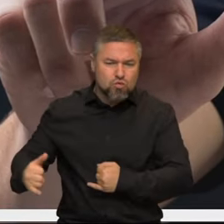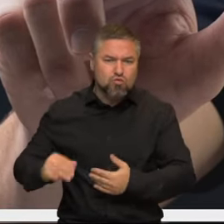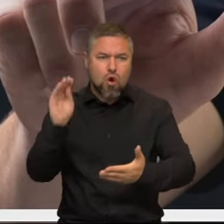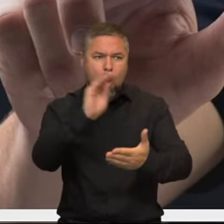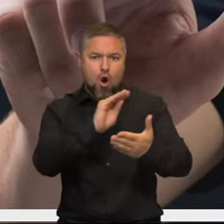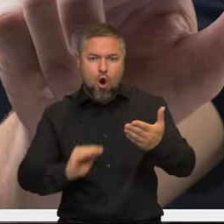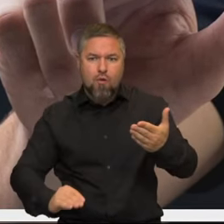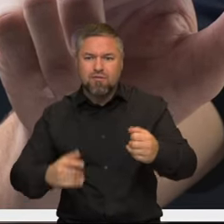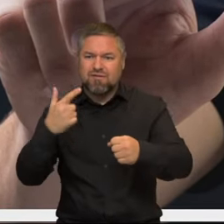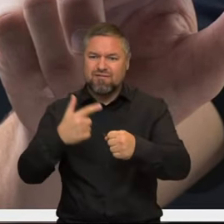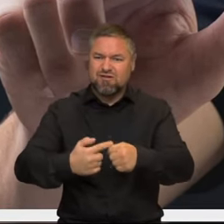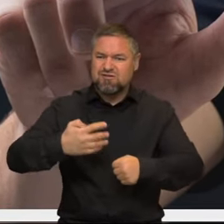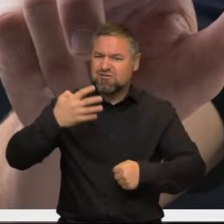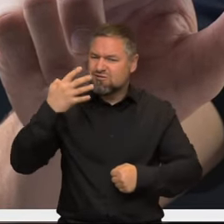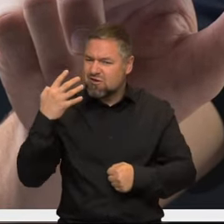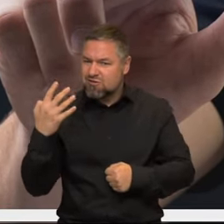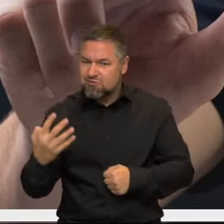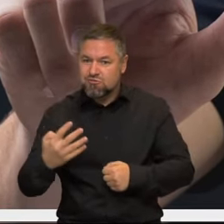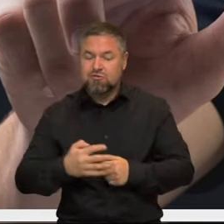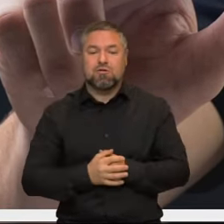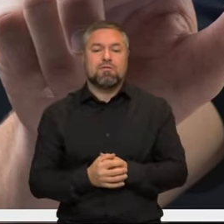opisów, 24,